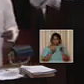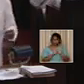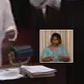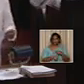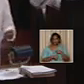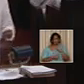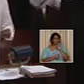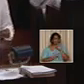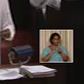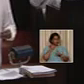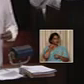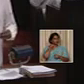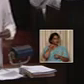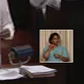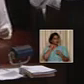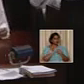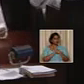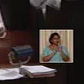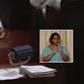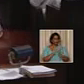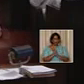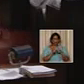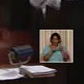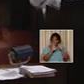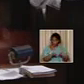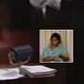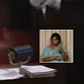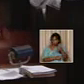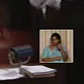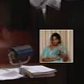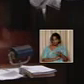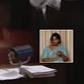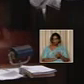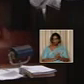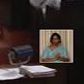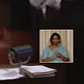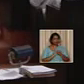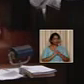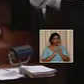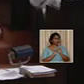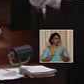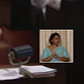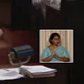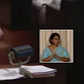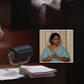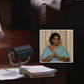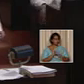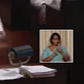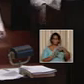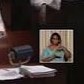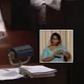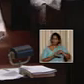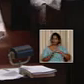වශයෙන් කාරණාවක් ඉදිරිපත් කරනවා ගරු අගමැතිතුමත් මේ අවස්ථාවේ සිටින එක බොහොම වැදගත් දැන් ගරු අගමැතිතුමනි පළාත්